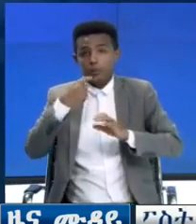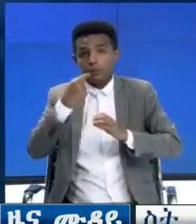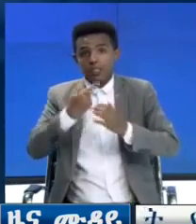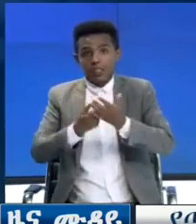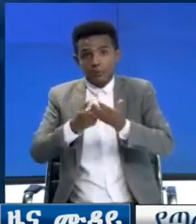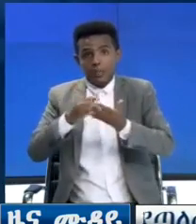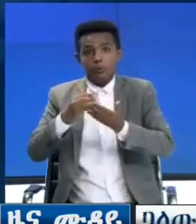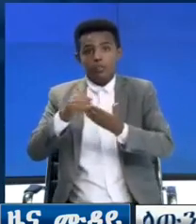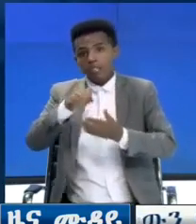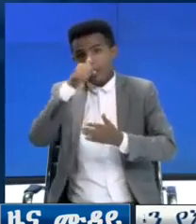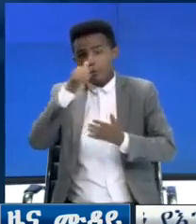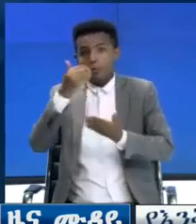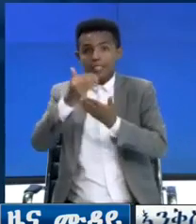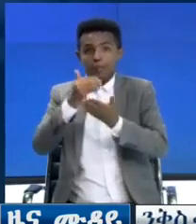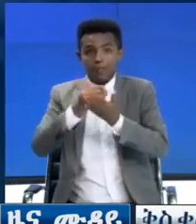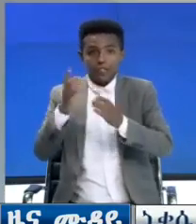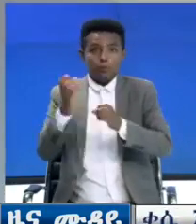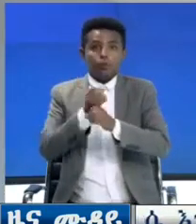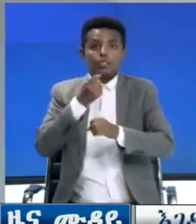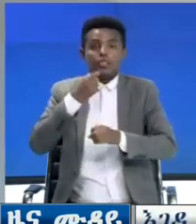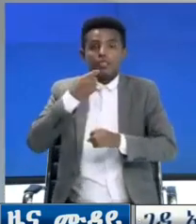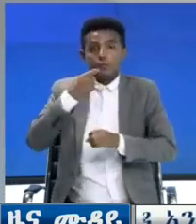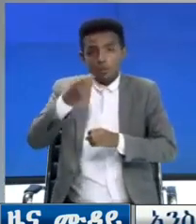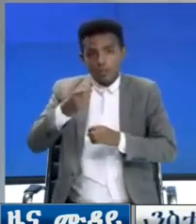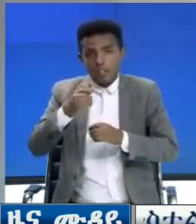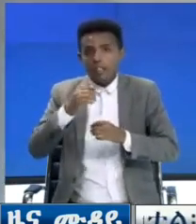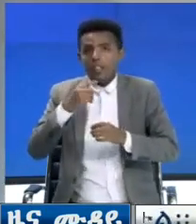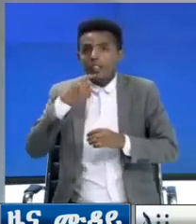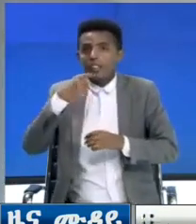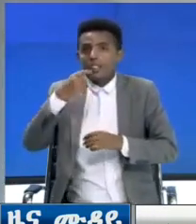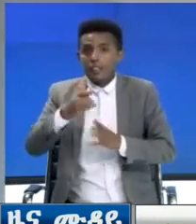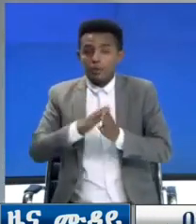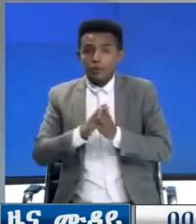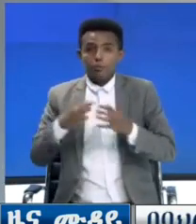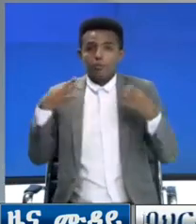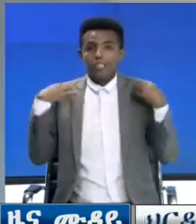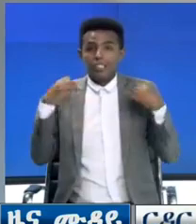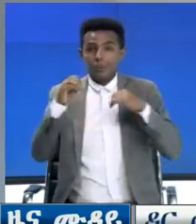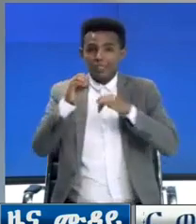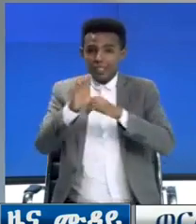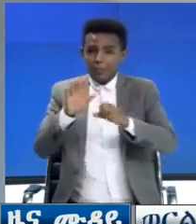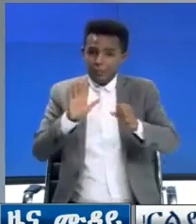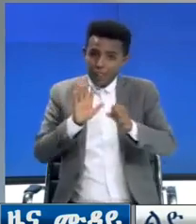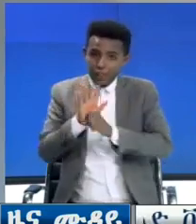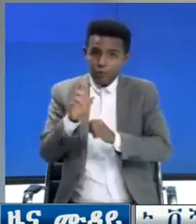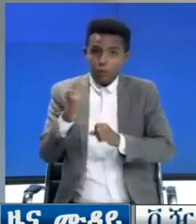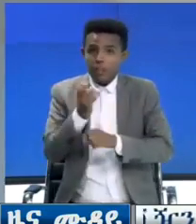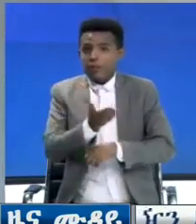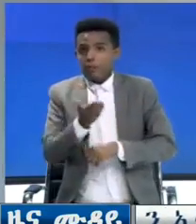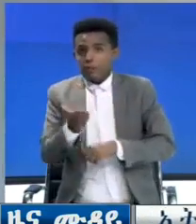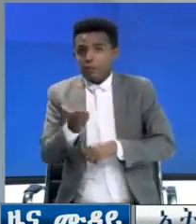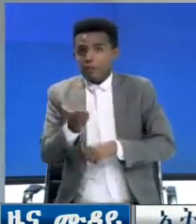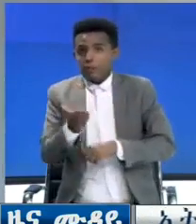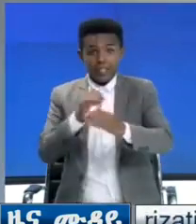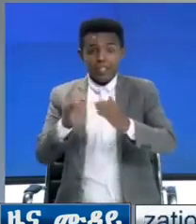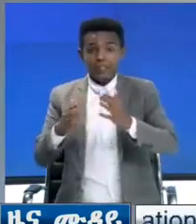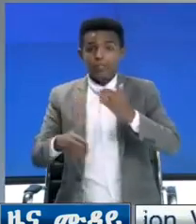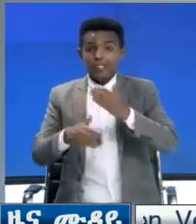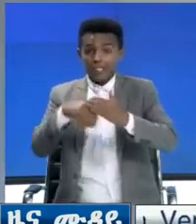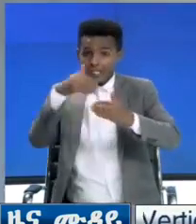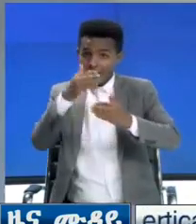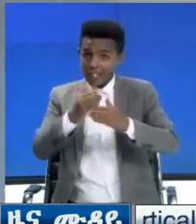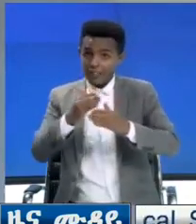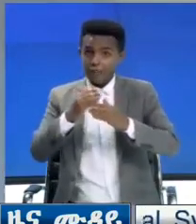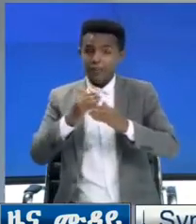ትምህርት የሚወሰድበት እንደሆነ ነው የተናገሩት። በጤናው ዘርፍ በቂ የሆነ ቴስቲንግ ፋሲሊቲስ መኖር አለባቸው። አግባብ